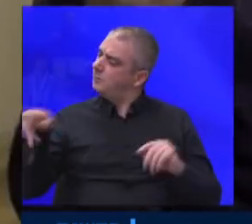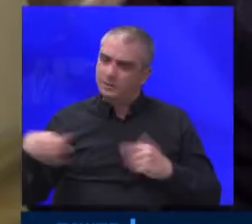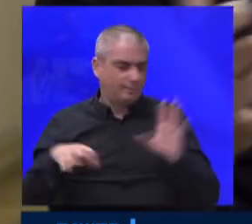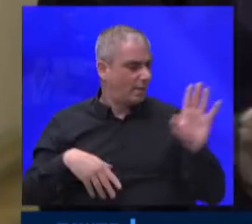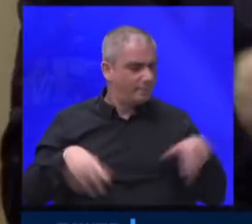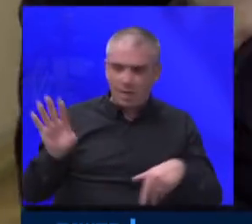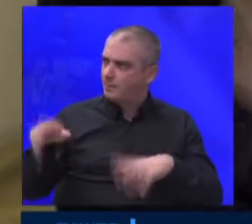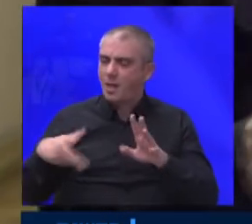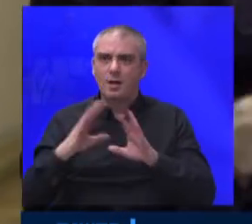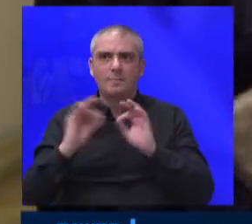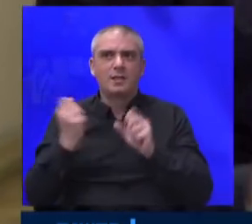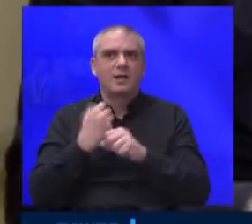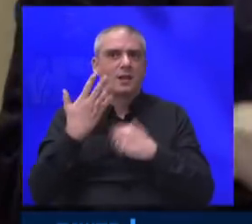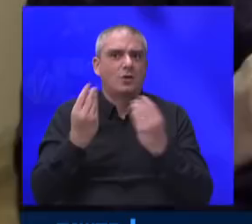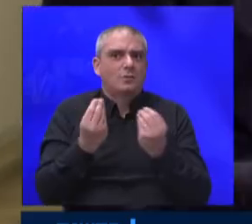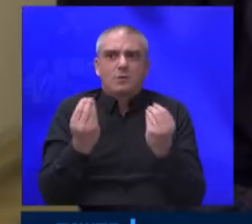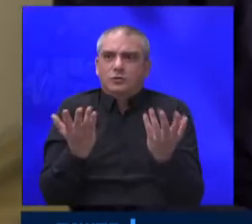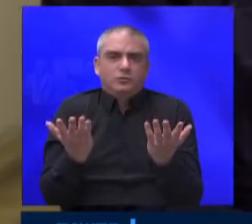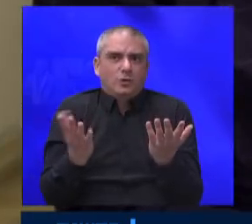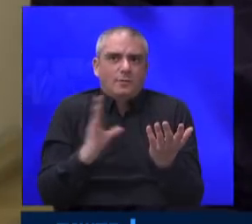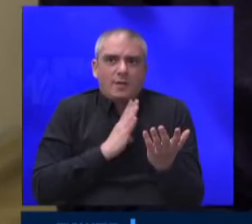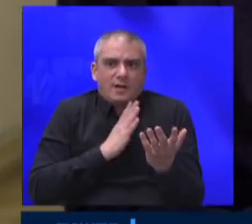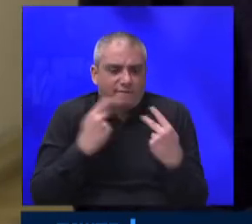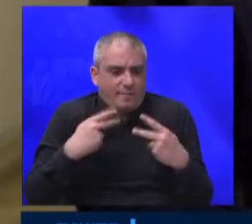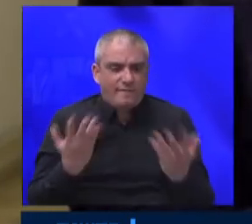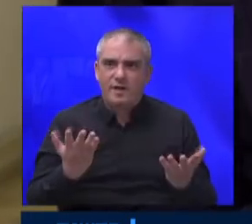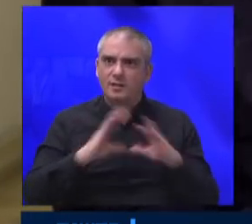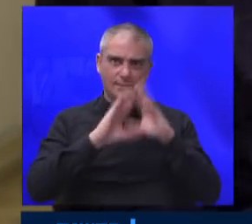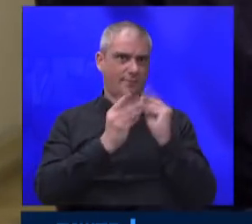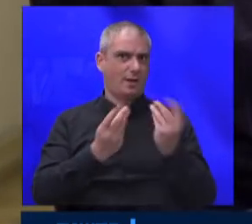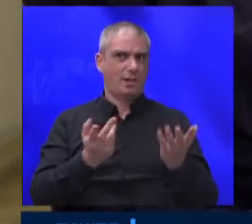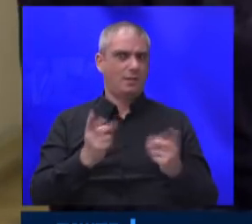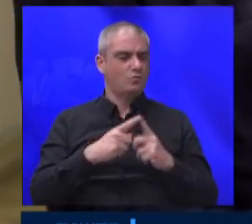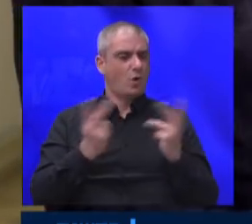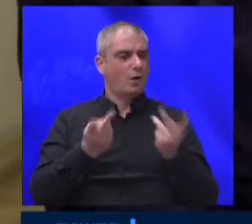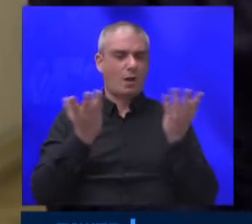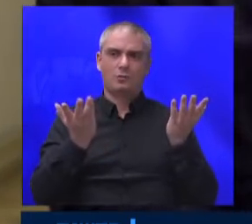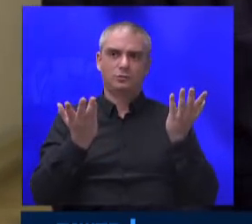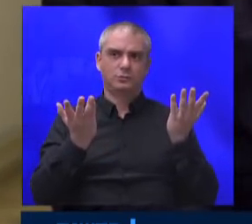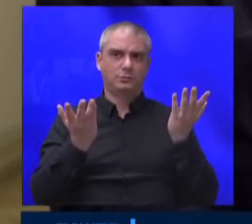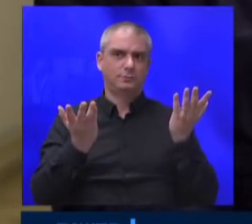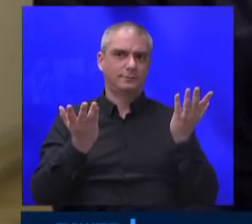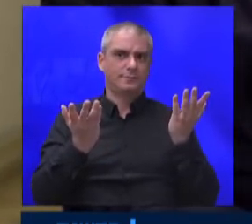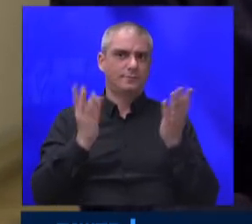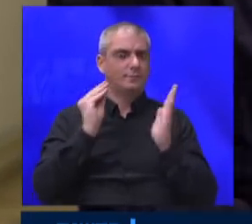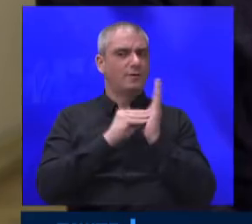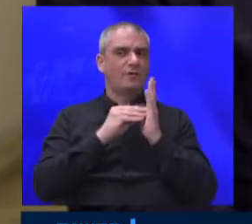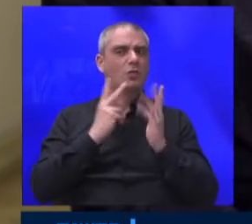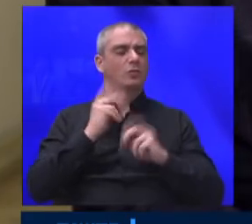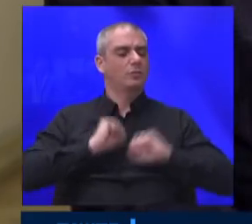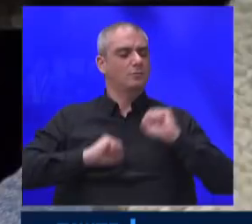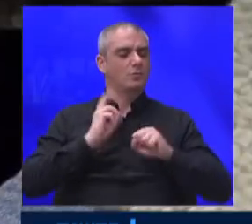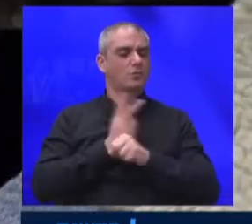איזה משהו מאיים ומפחיד בכלל, הקלות שבה נקבעות נורמות חברתיות